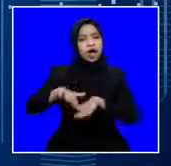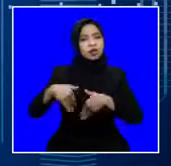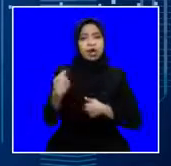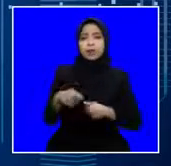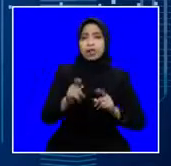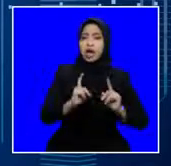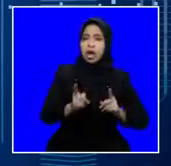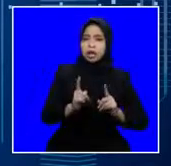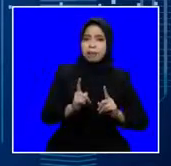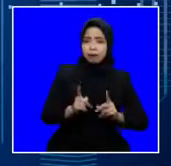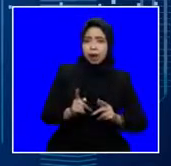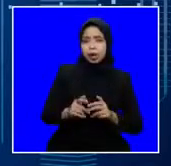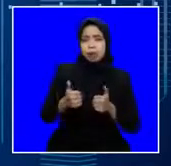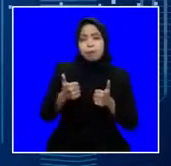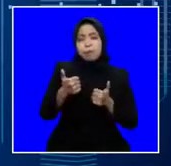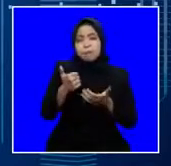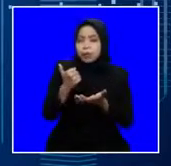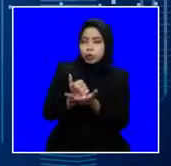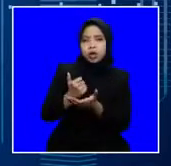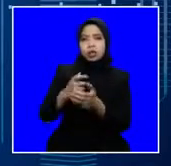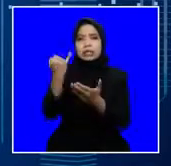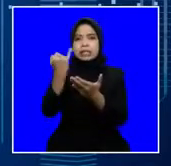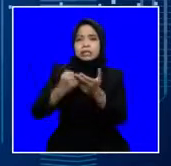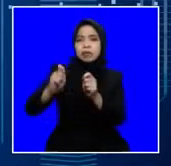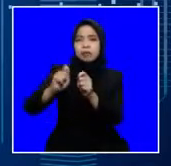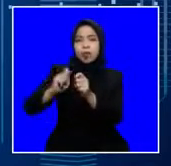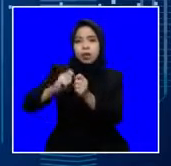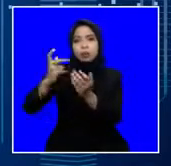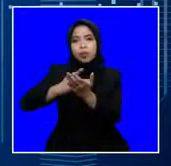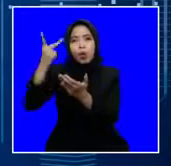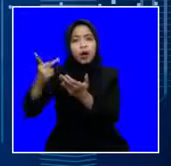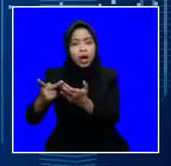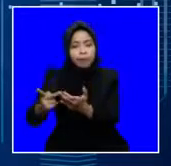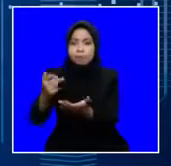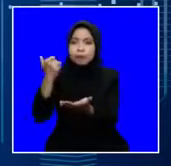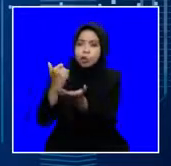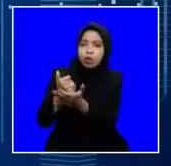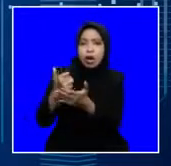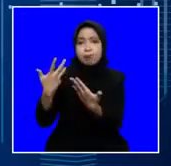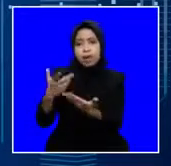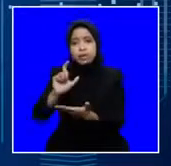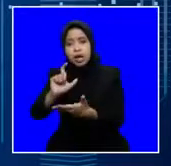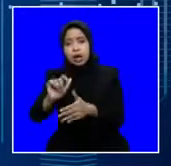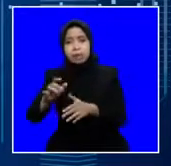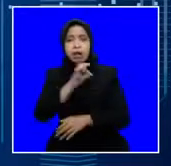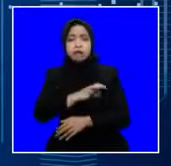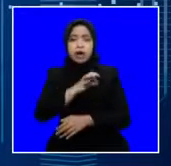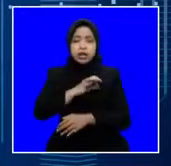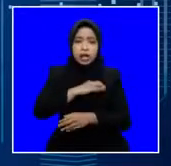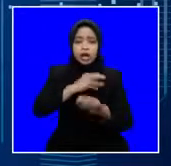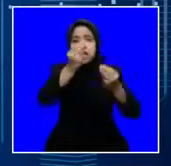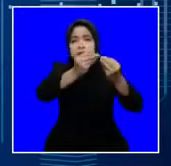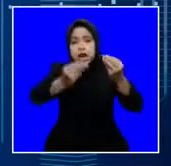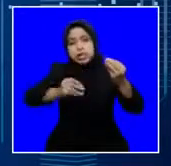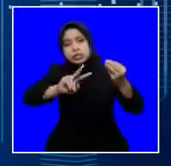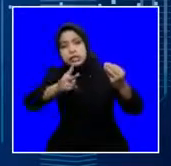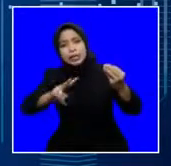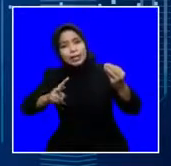Agama betul-betul memikirkan desain dari penggunaan ini yang betul-betul bisa dimanfaatkan antar